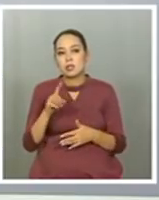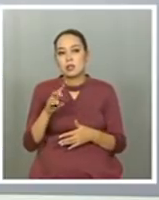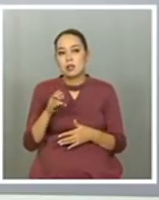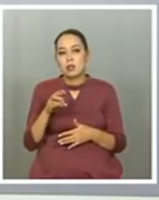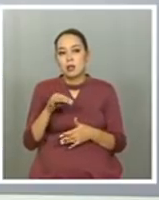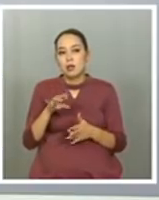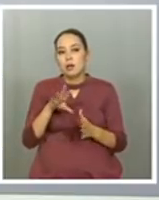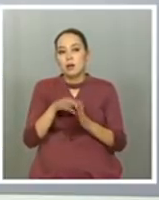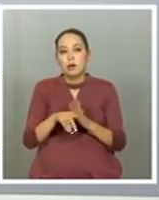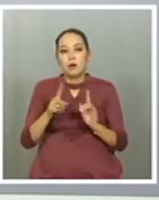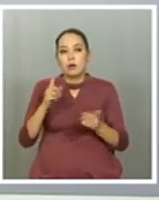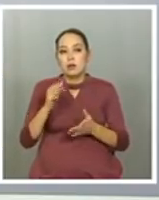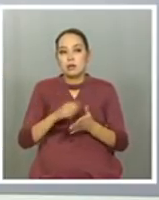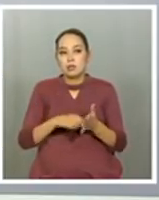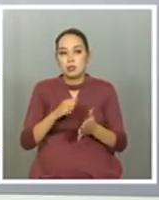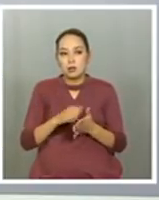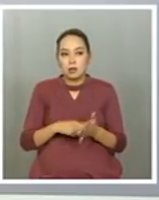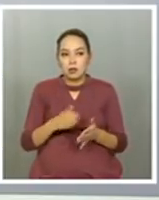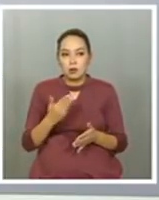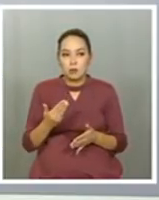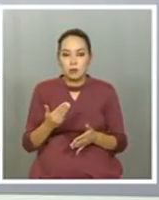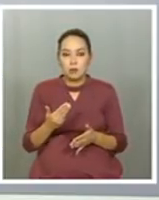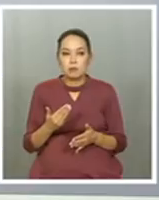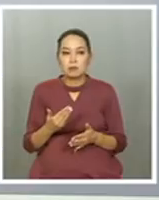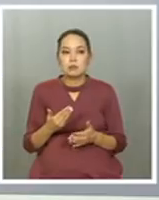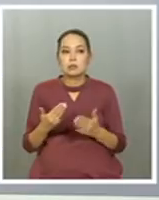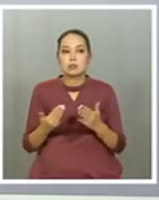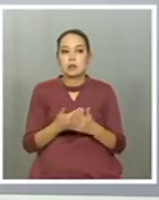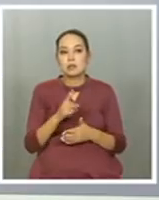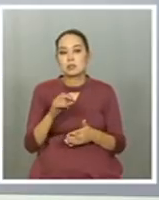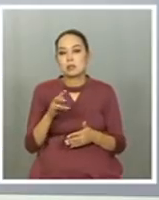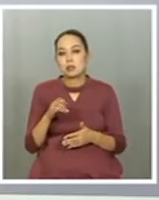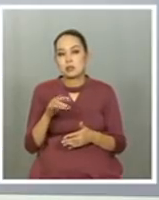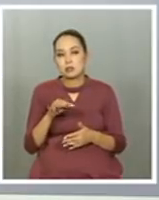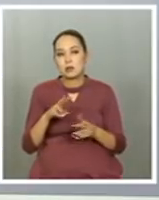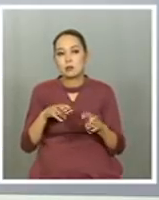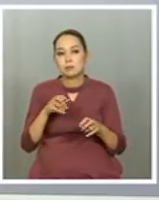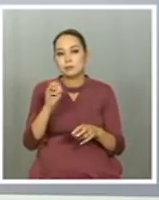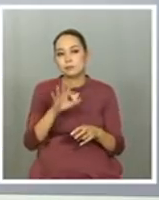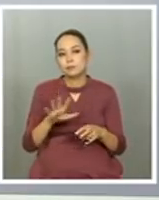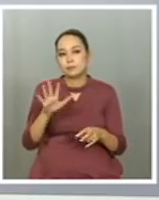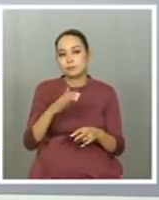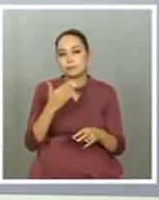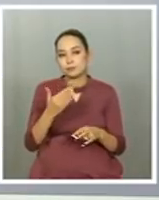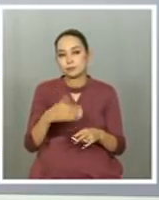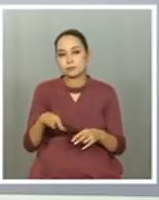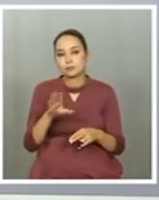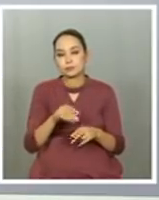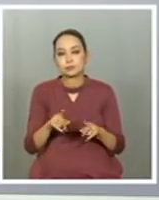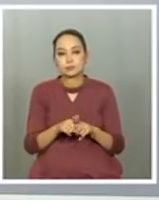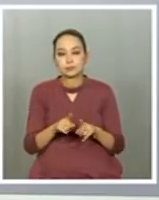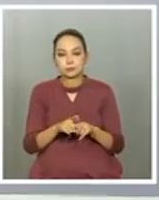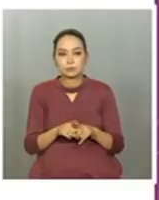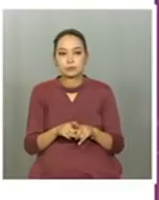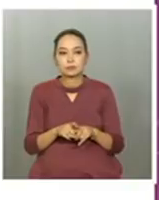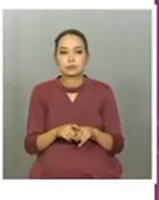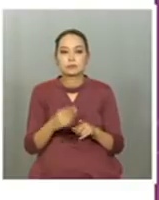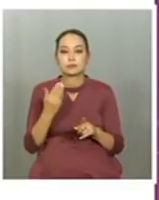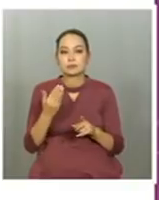себебі Австралия мен Жаңа Зеландияда осы Еуропа мемлекеттері сияқты, Жапония мемлекеттері